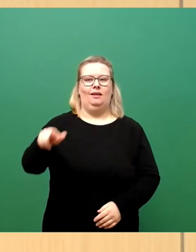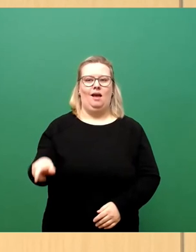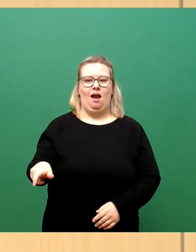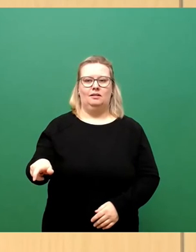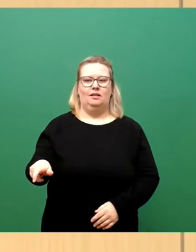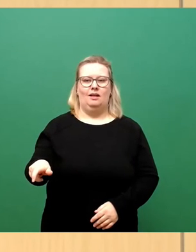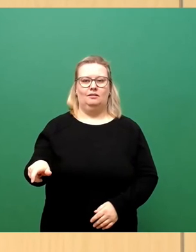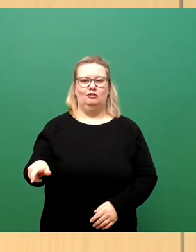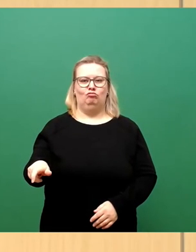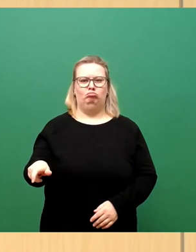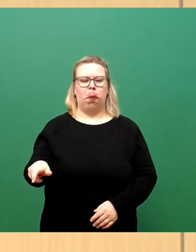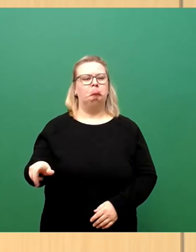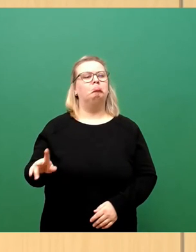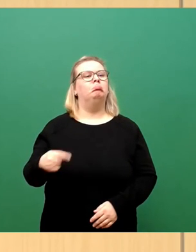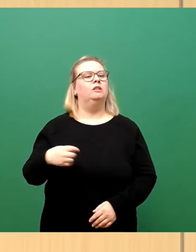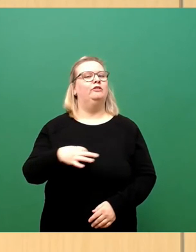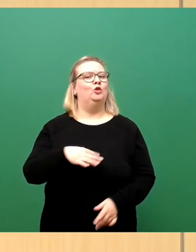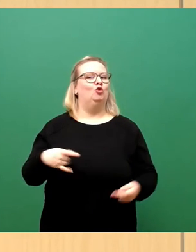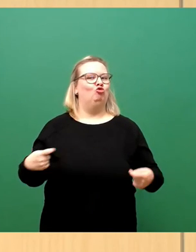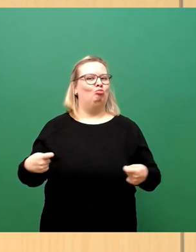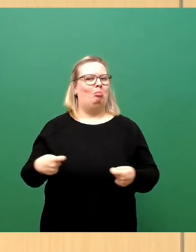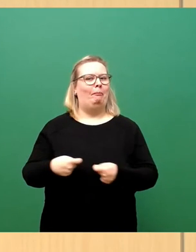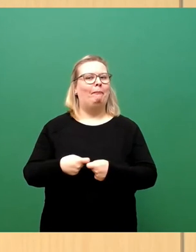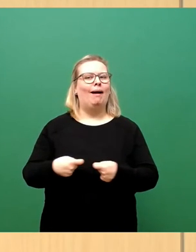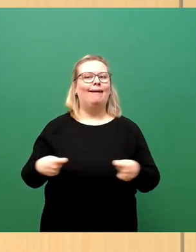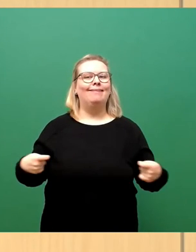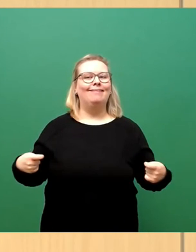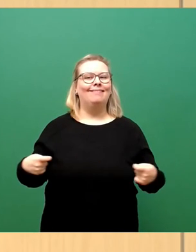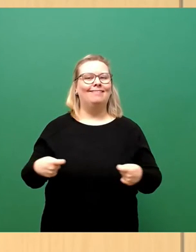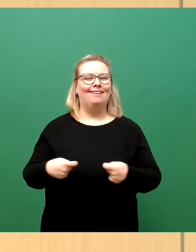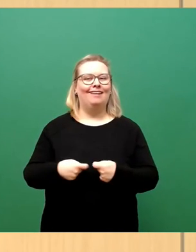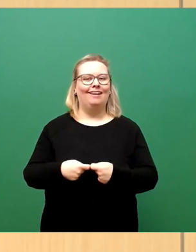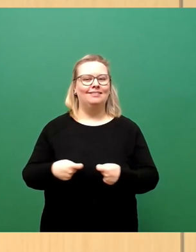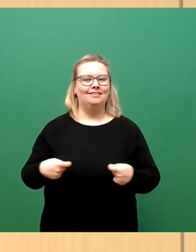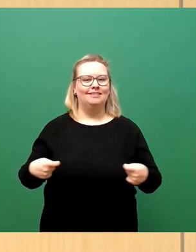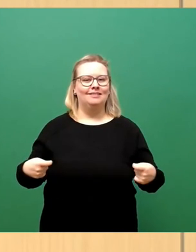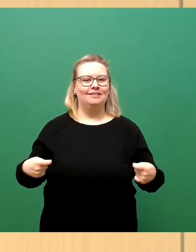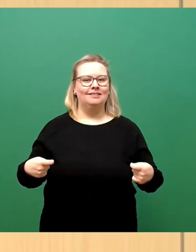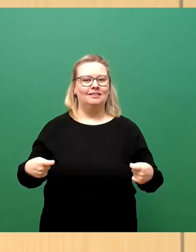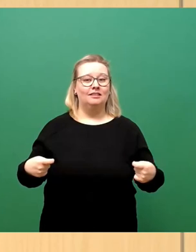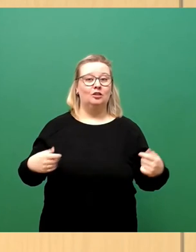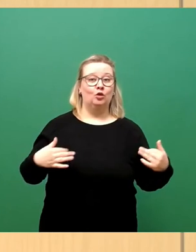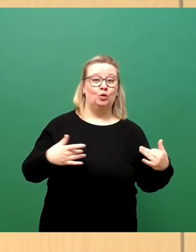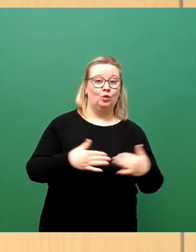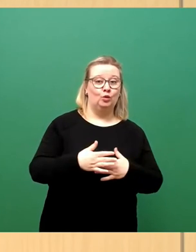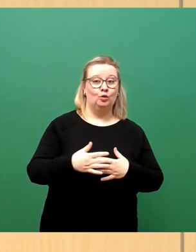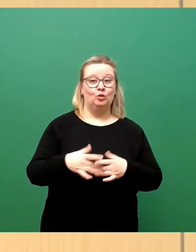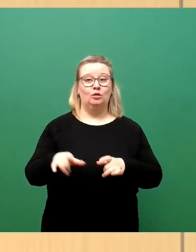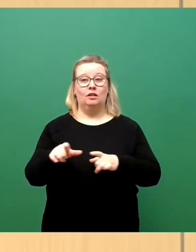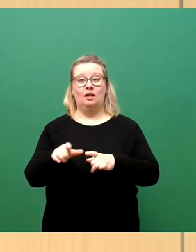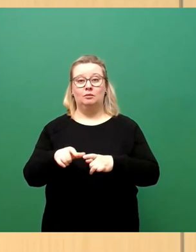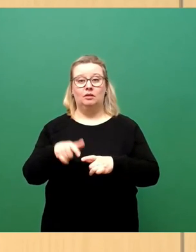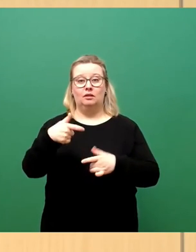Das finde ich jetzt sehr spannend unter dem Aspekt, weil das heißt ja nichts anderes, als dass die Grünen der SPD ihren Kandidatinnen keinen